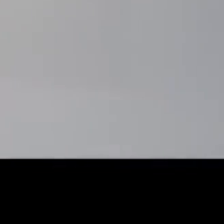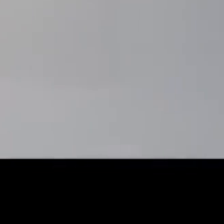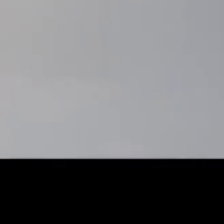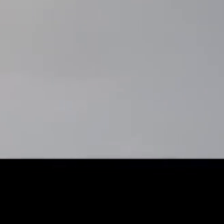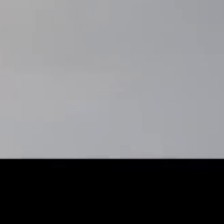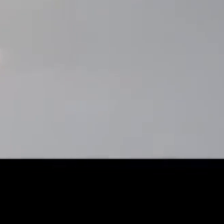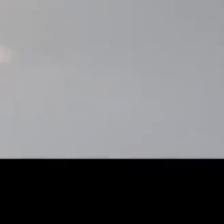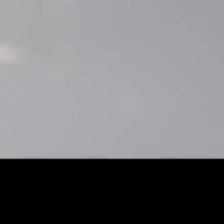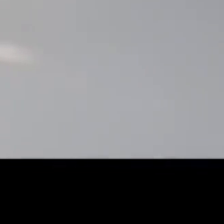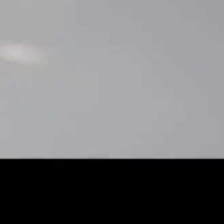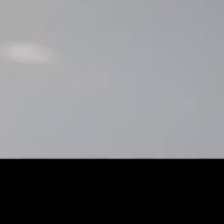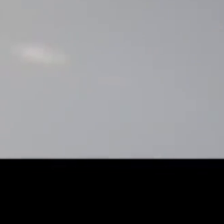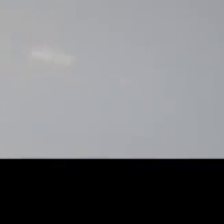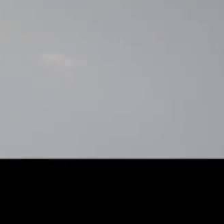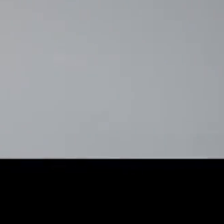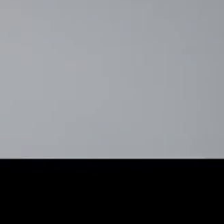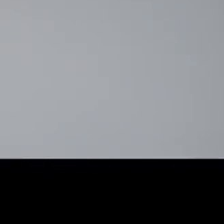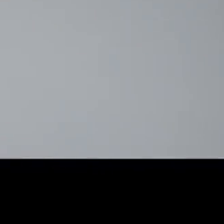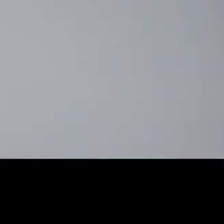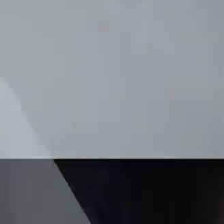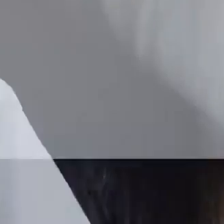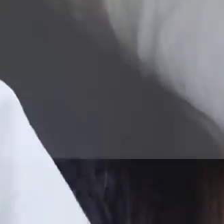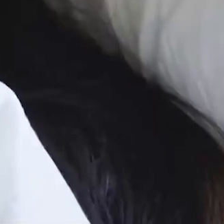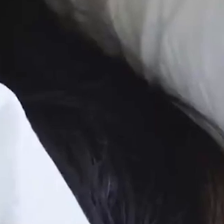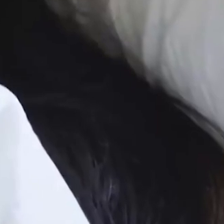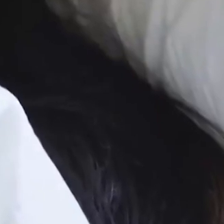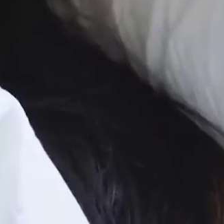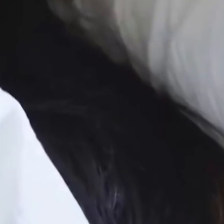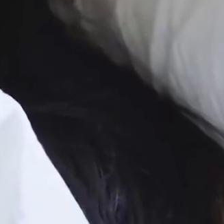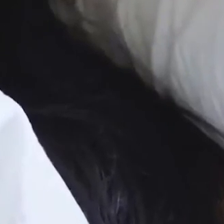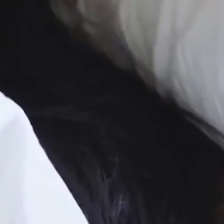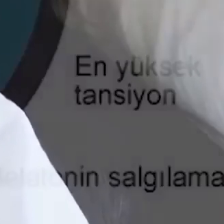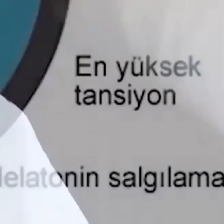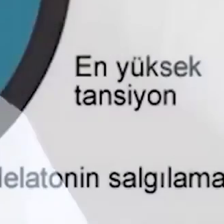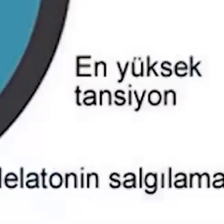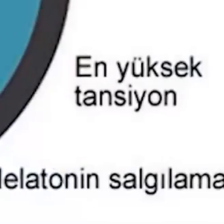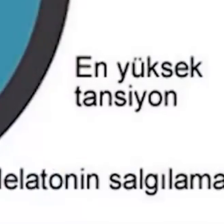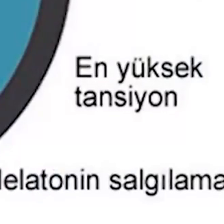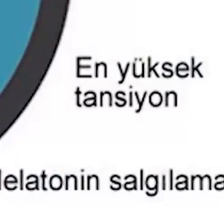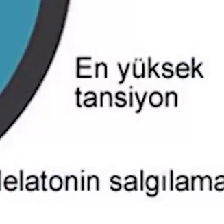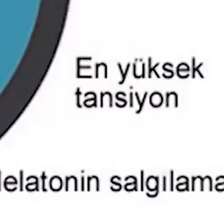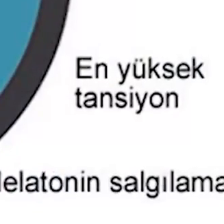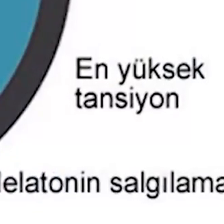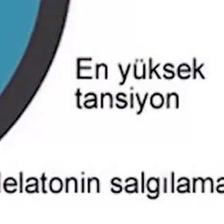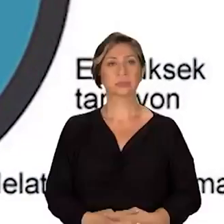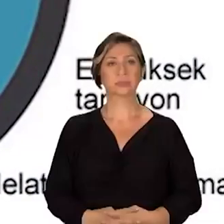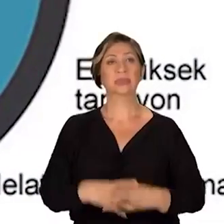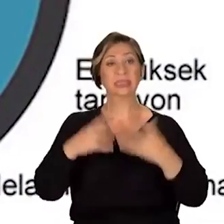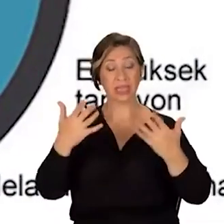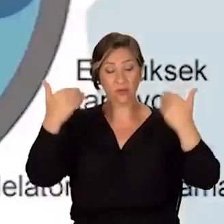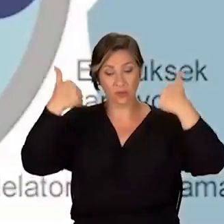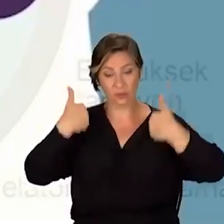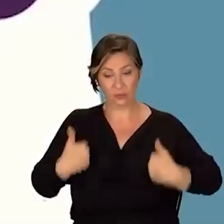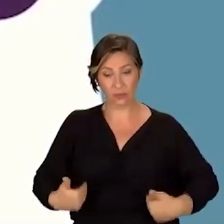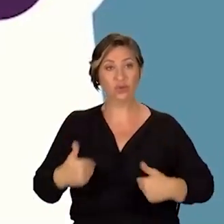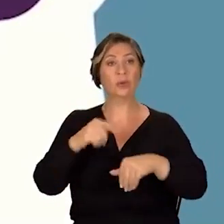hayatı uyku ve uyanıklık arasında bir döngüde geçer. Peki neden uyuruz? Sirkadiyen ritim, yani vücudun biyolojik